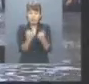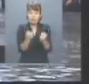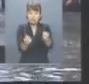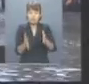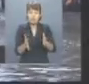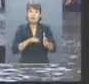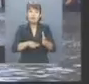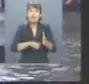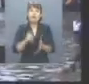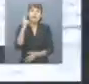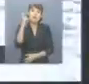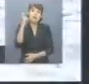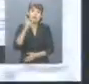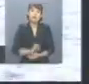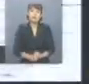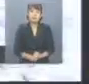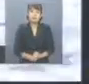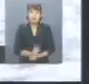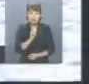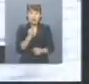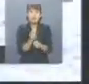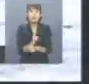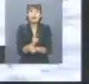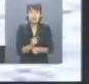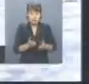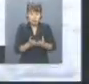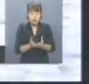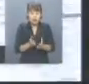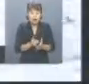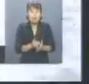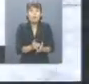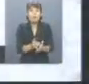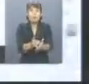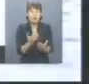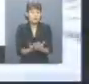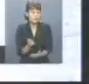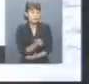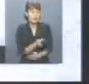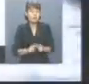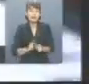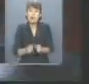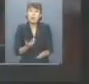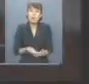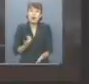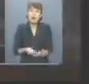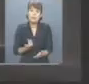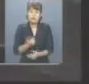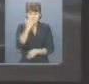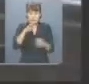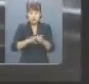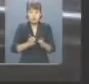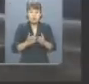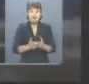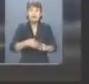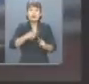านที่นี่บางคนนะครับต้องนั่งเรือรับจ้างเมื่อนั่งเรือรับจ้างแล้วนะครับก็มีค่าใช้จ่ายสูงโดยเฉพาะเรื่องของการเช่าเรือบางคน